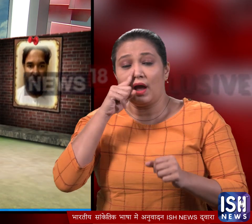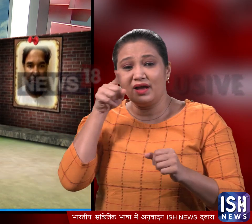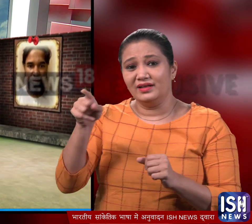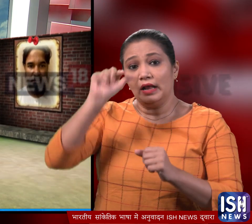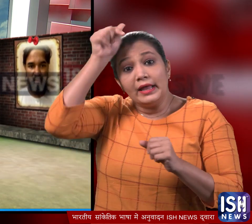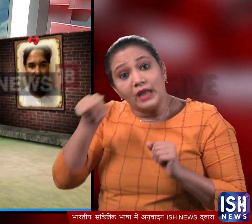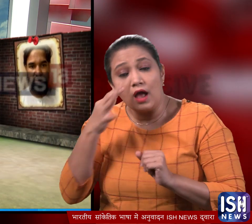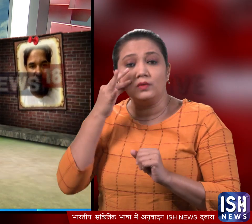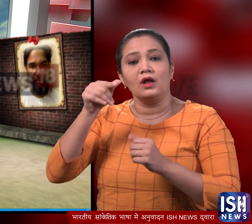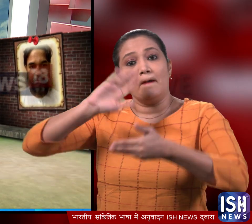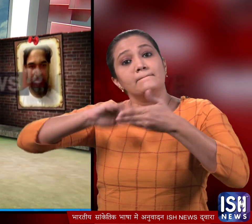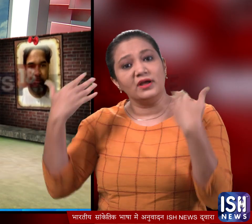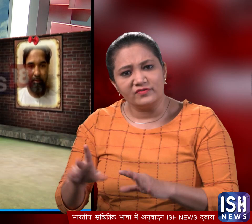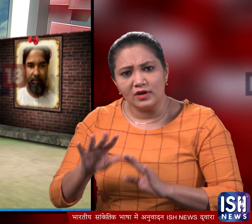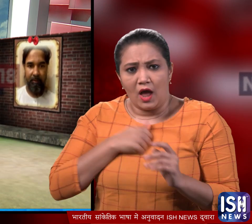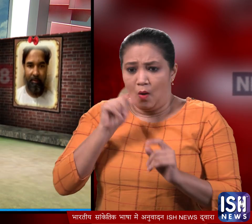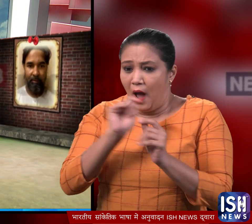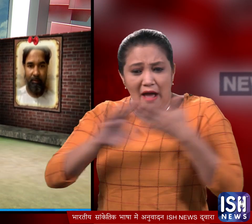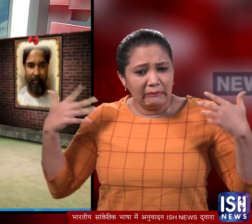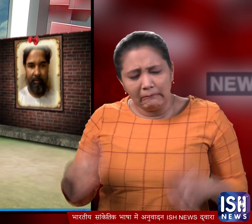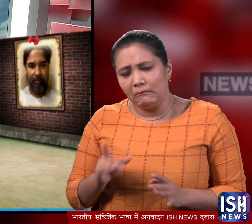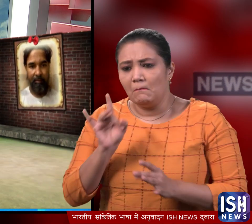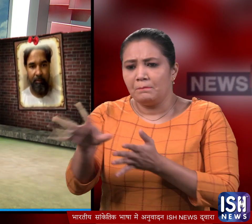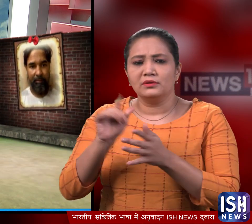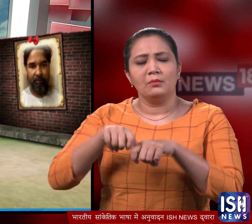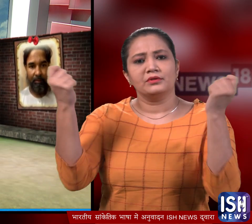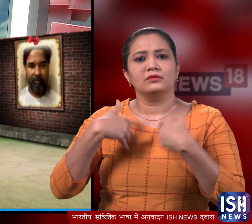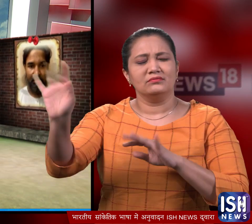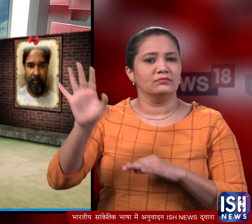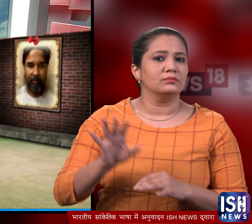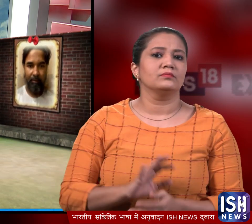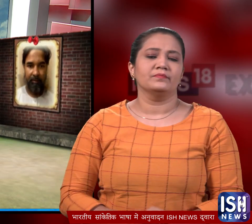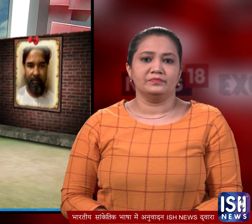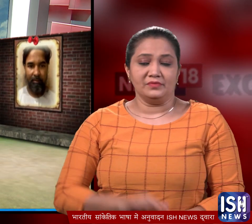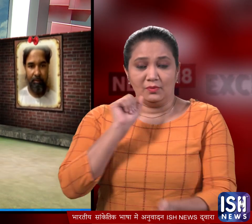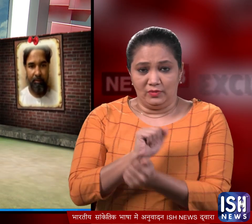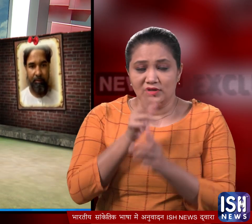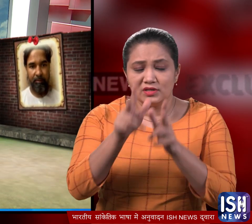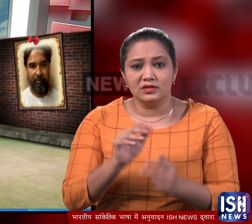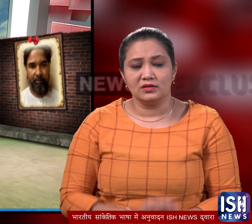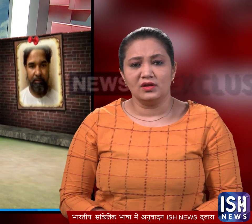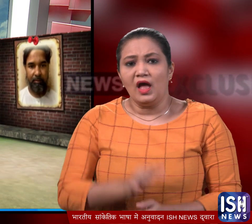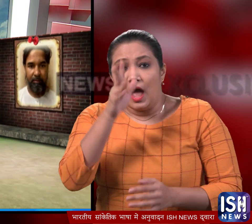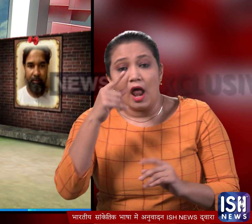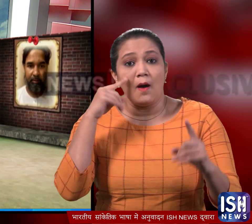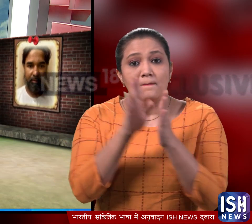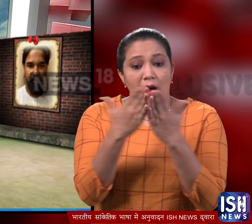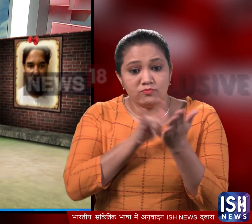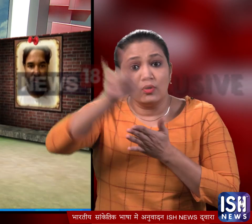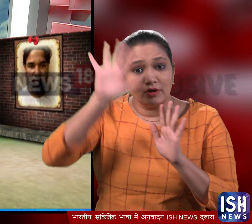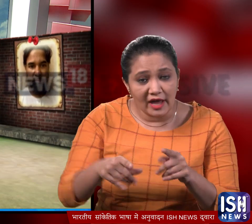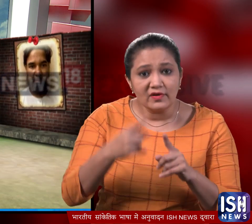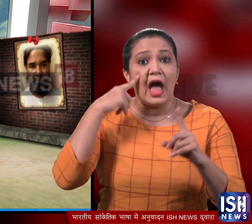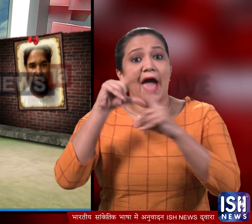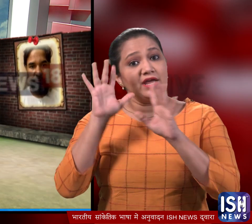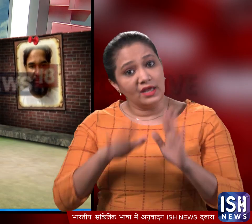भारतीय महिला से शादी भी की थी और जब उसका काम हो गया तो उसने उसे छोड़ दिया। पुलिस ने बताया कि उसके पास एक फर्जी पासपोर्ट और नकली